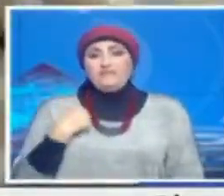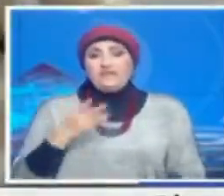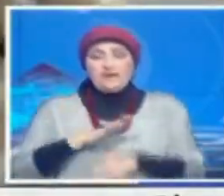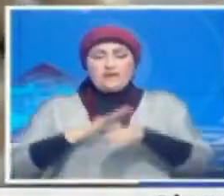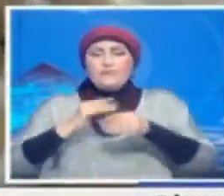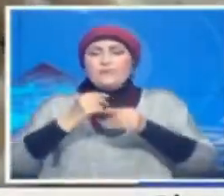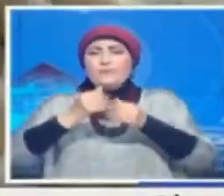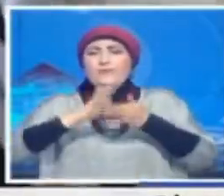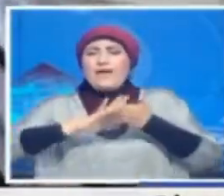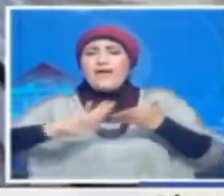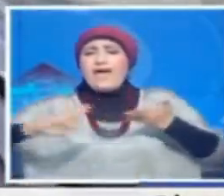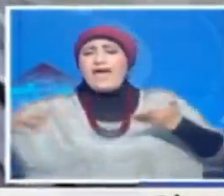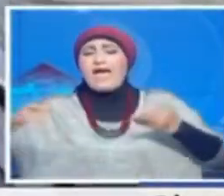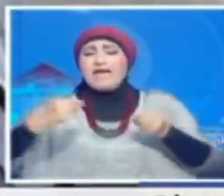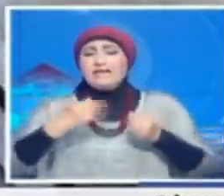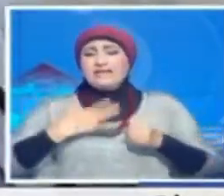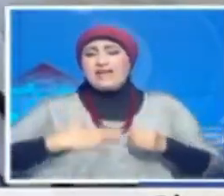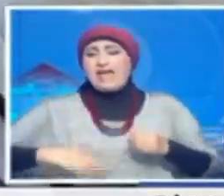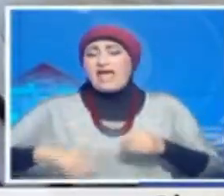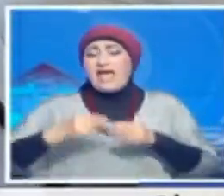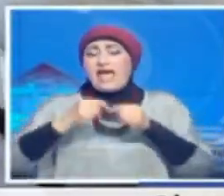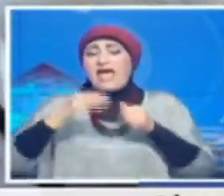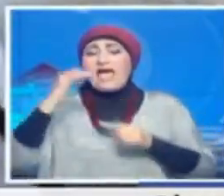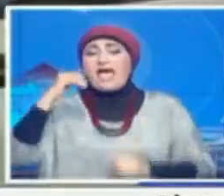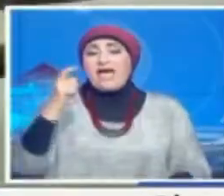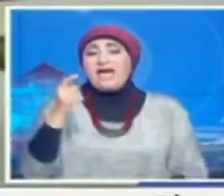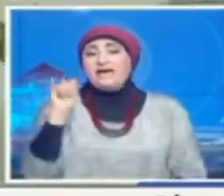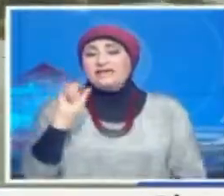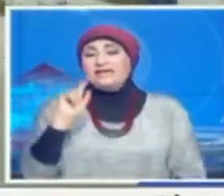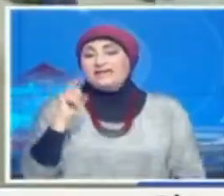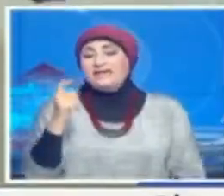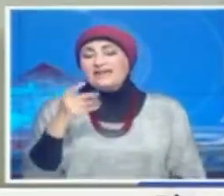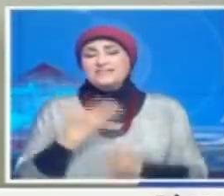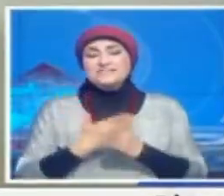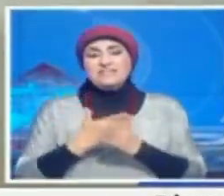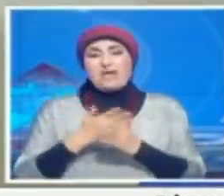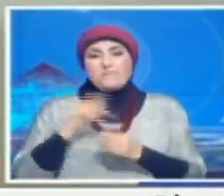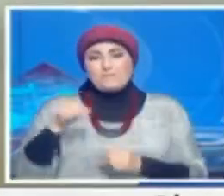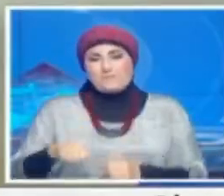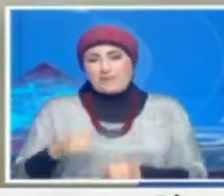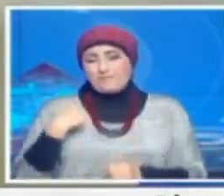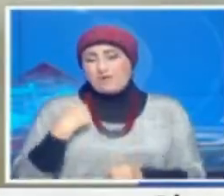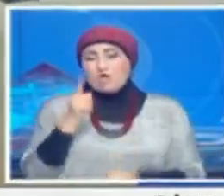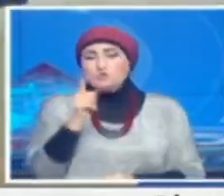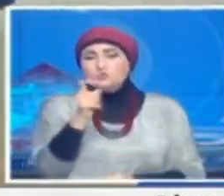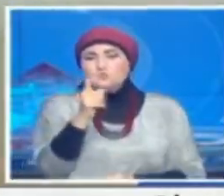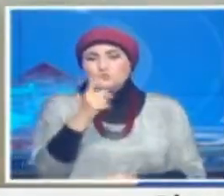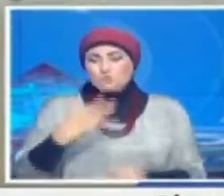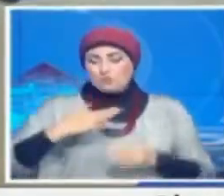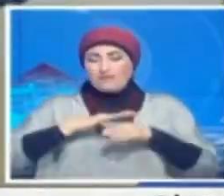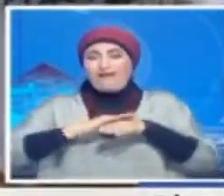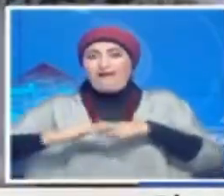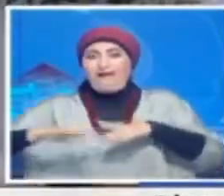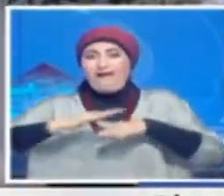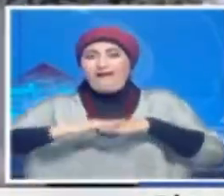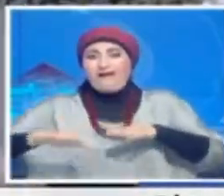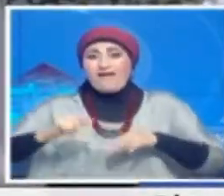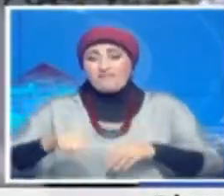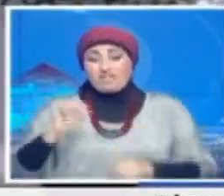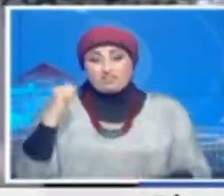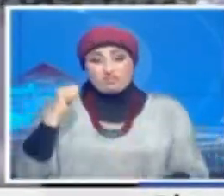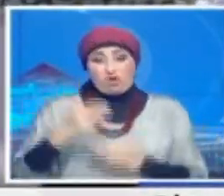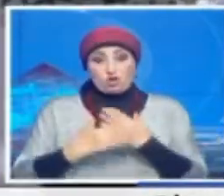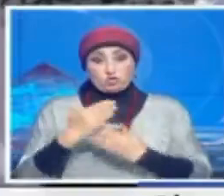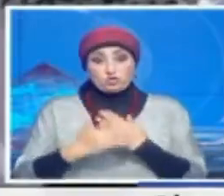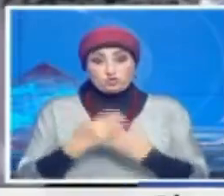وهي المبادرة التي أطلقتها المحافظة بهدف إحياء صناعة الحرير وتوطينها. الطاقة المتجددة احنا عندنا